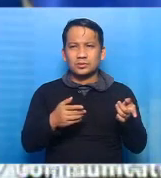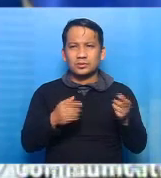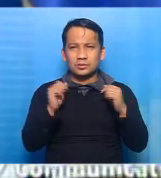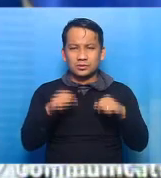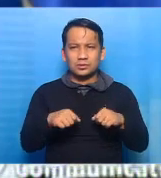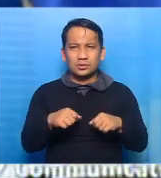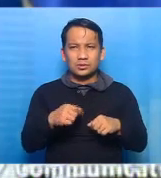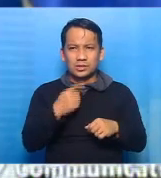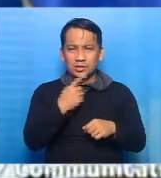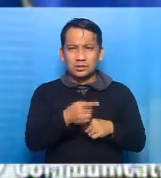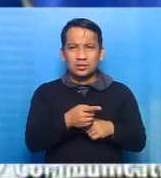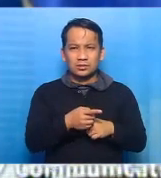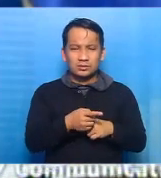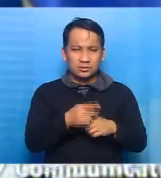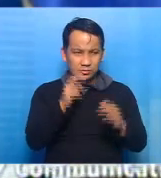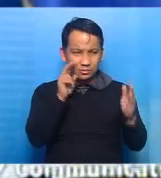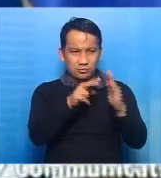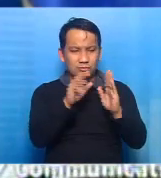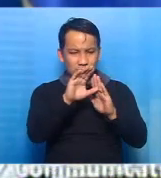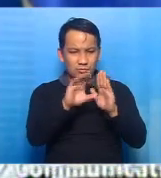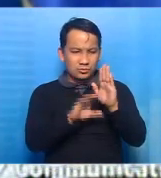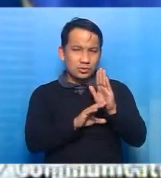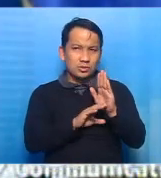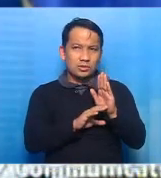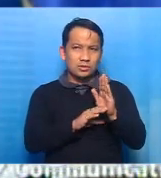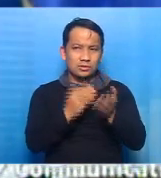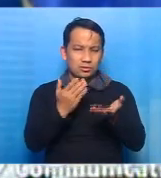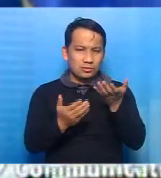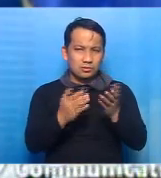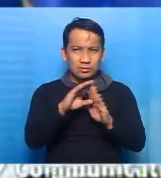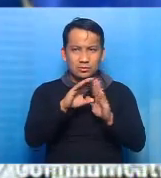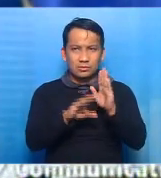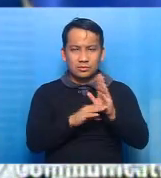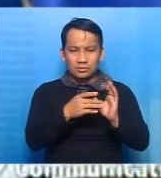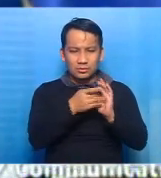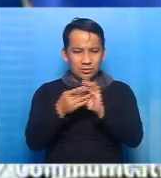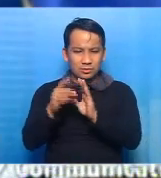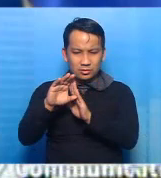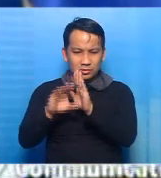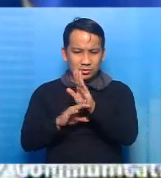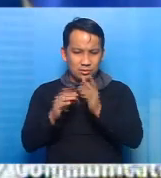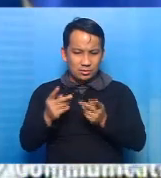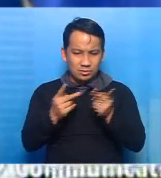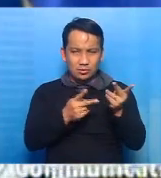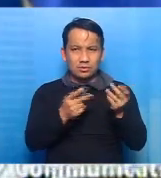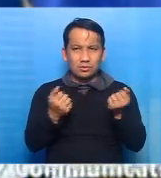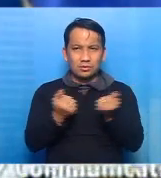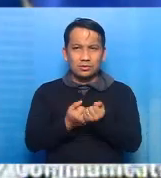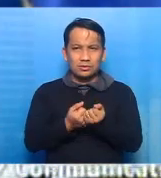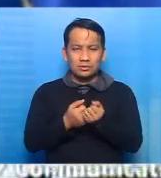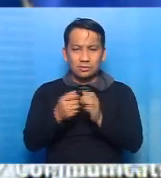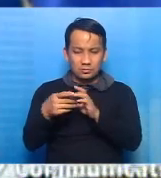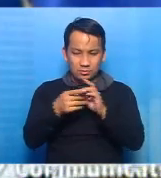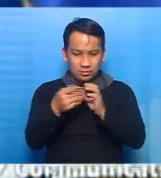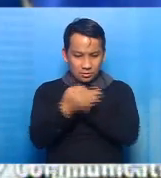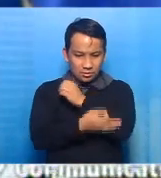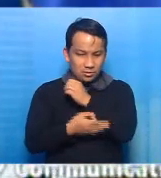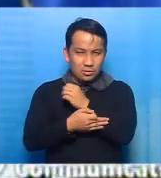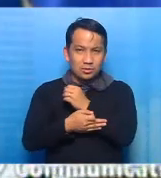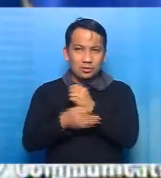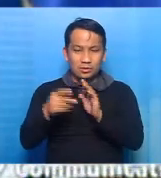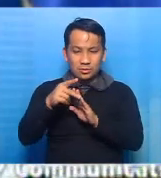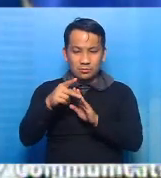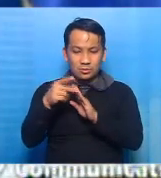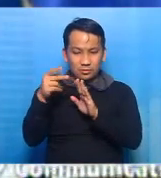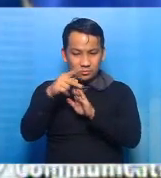They should look at the Constitution. The Constitution of the Philippines provides that the foreign relations or foreign